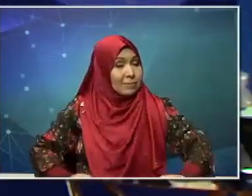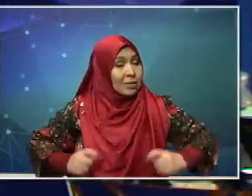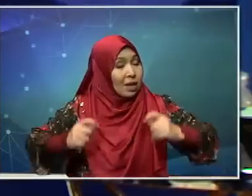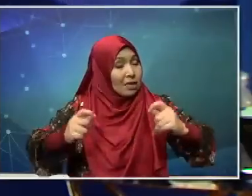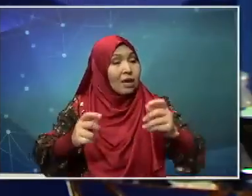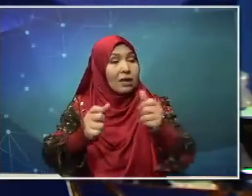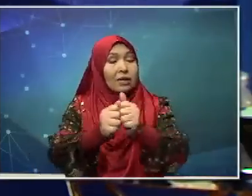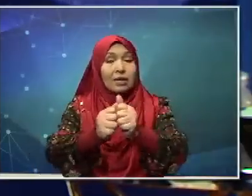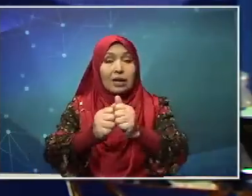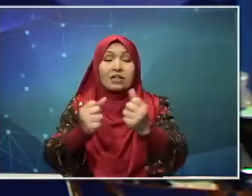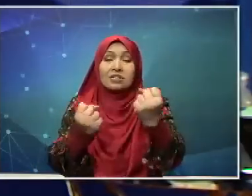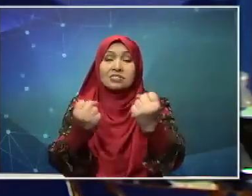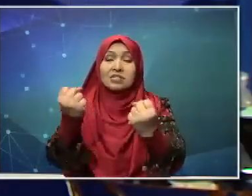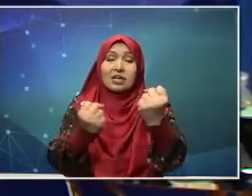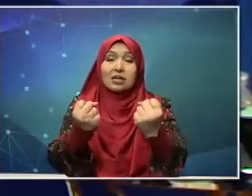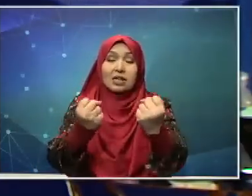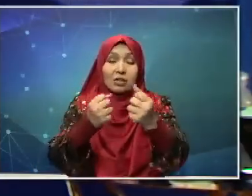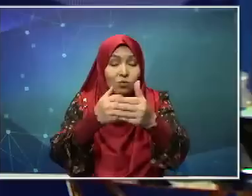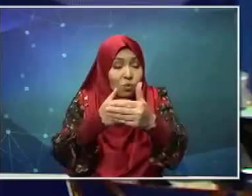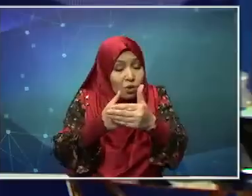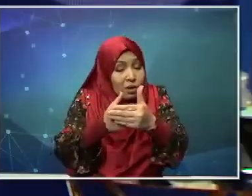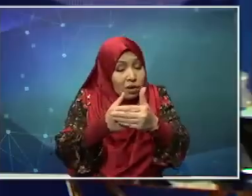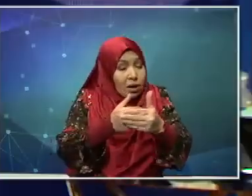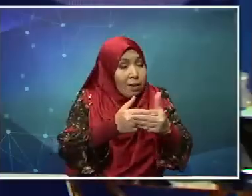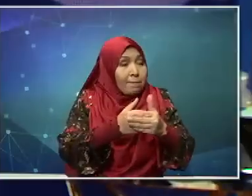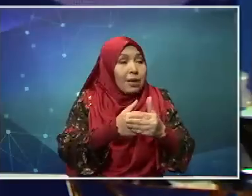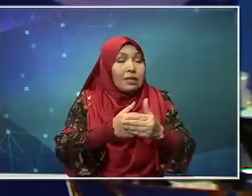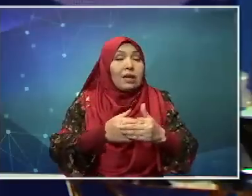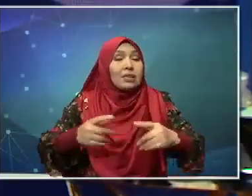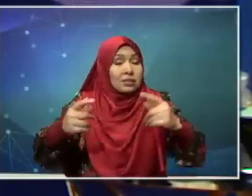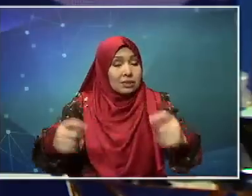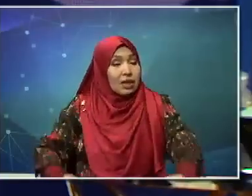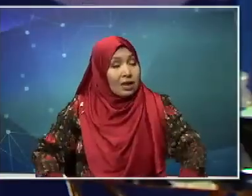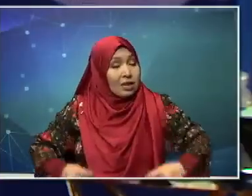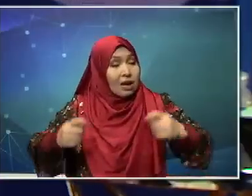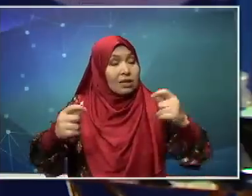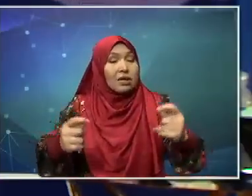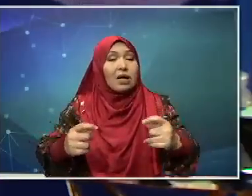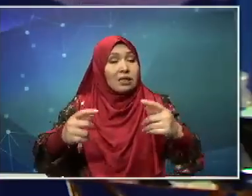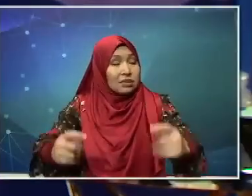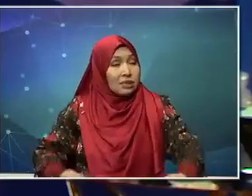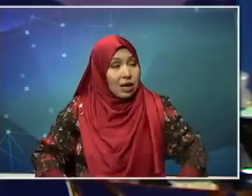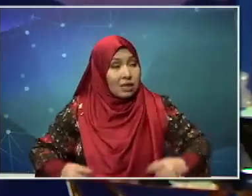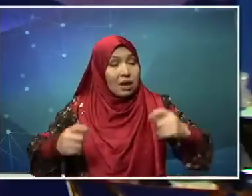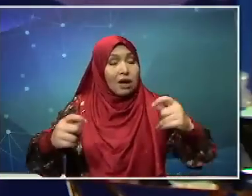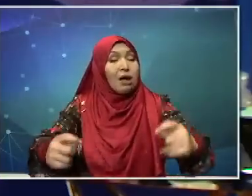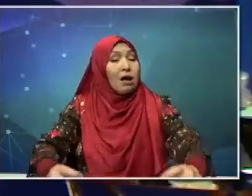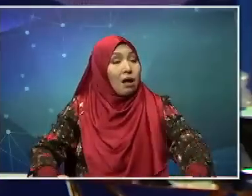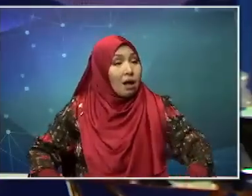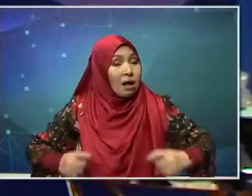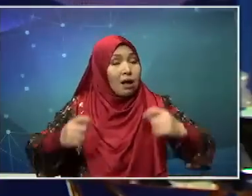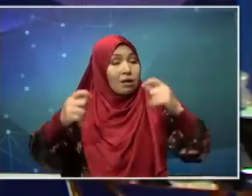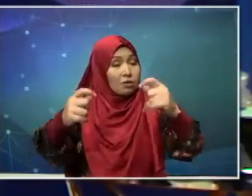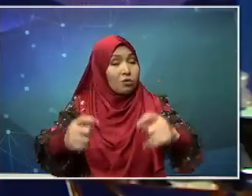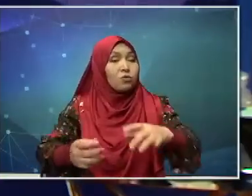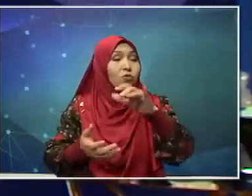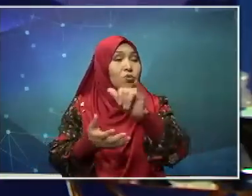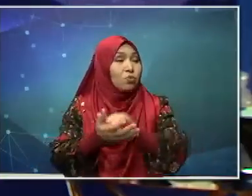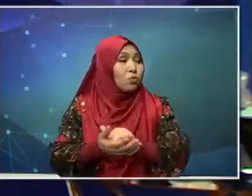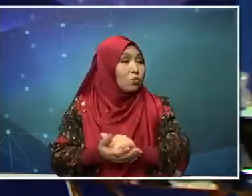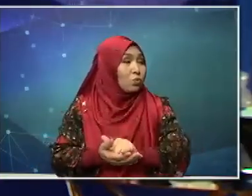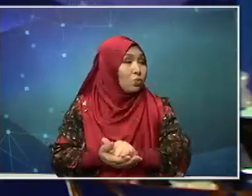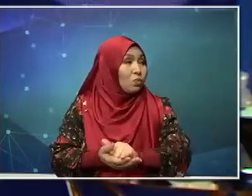saya dengan seiring dengan itu rapat Coba bayangkan player dengan tayo satu tayach software the